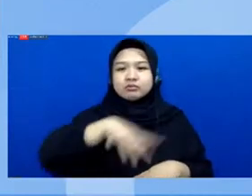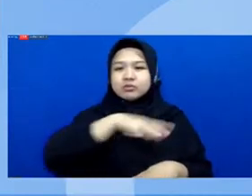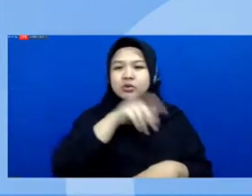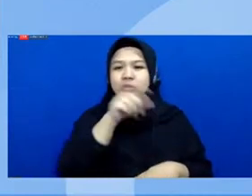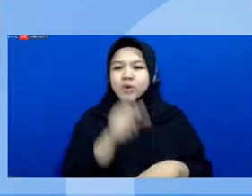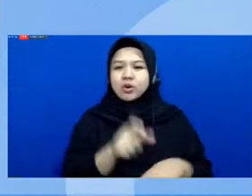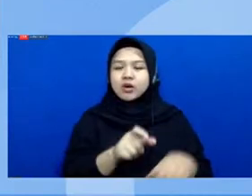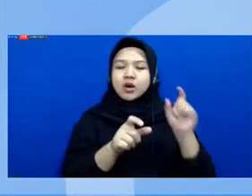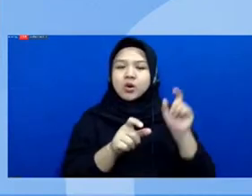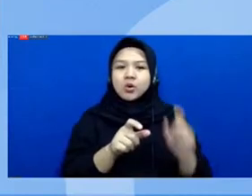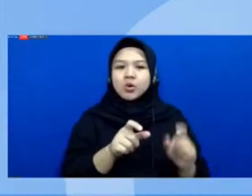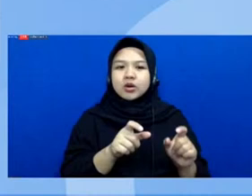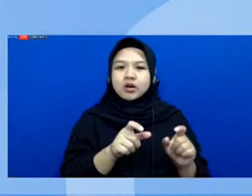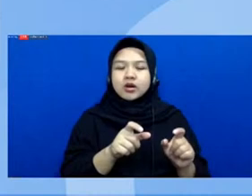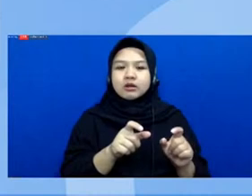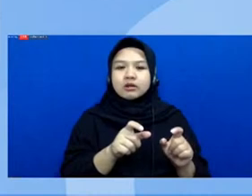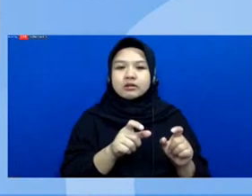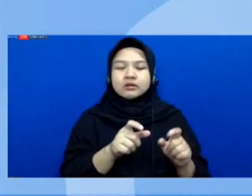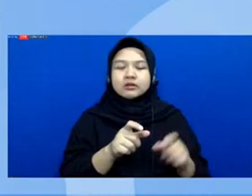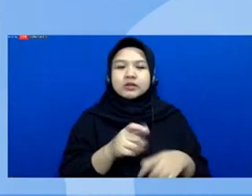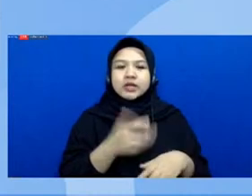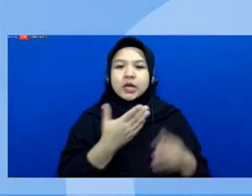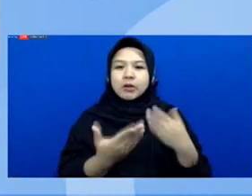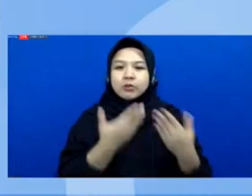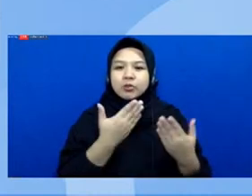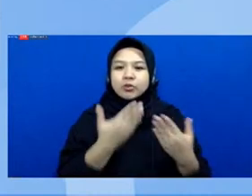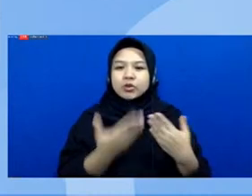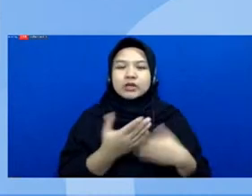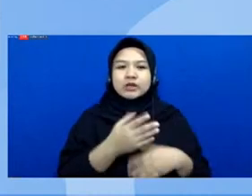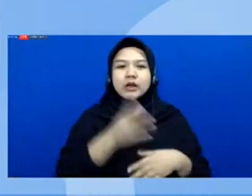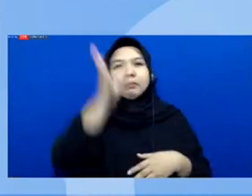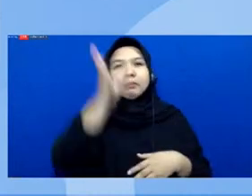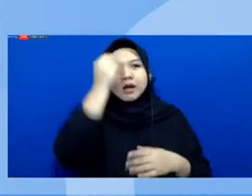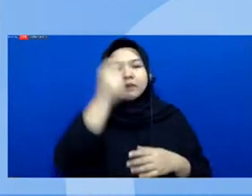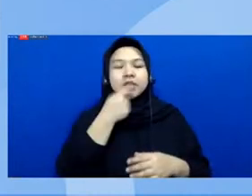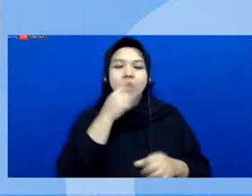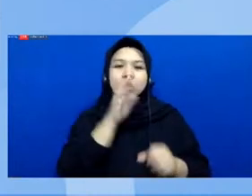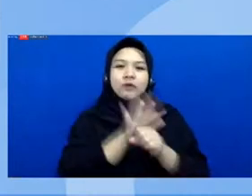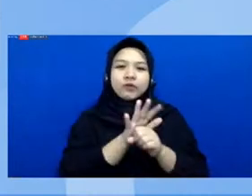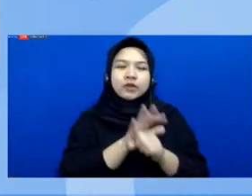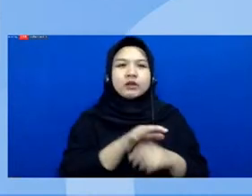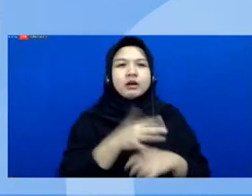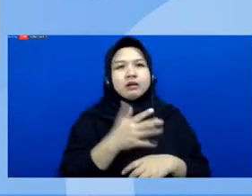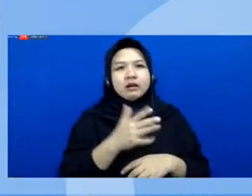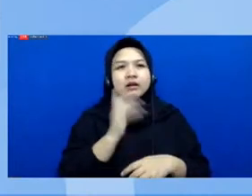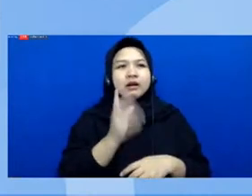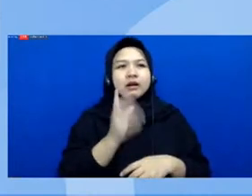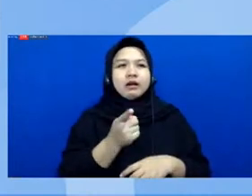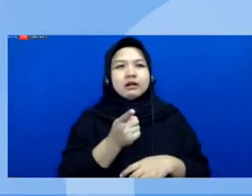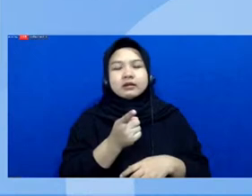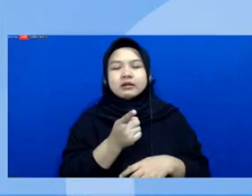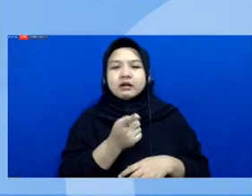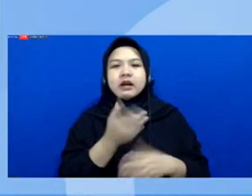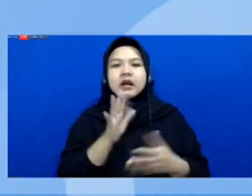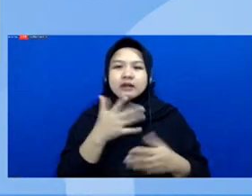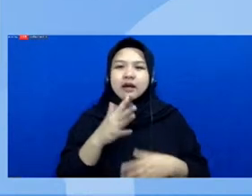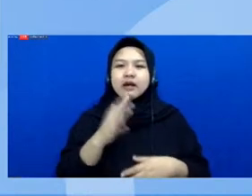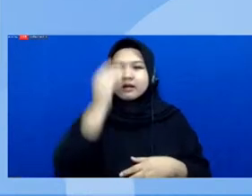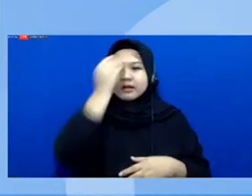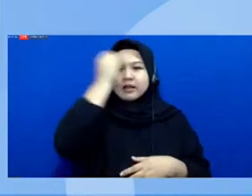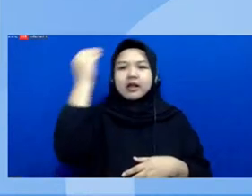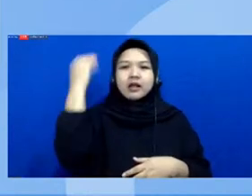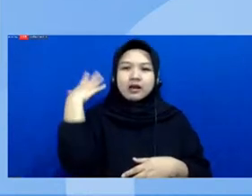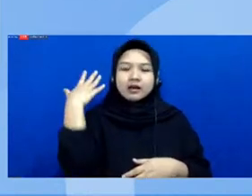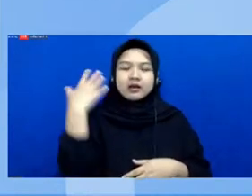kemudian tadi saya katakan mungkin dia paham tentang COVID, memang kadang-kadang ada once or twice dia lalai gitu ya.